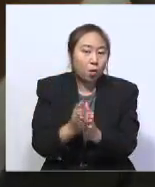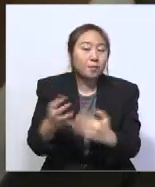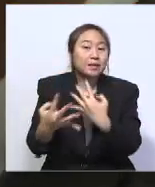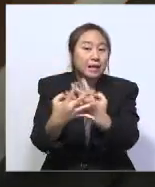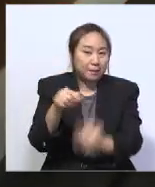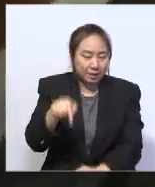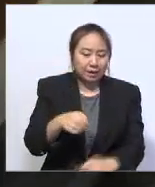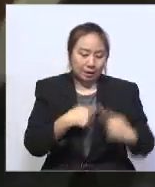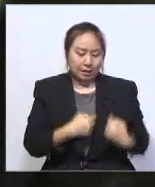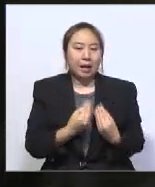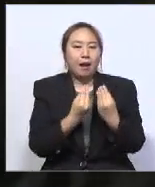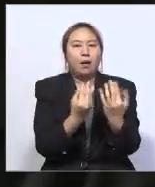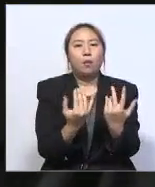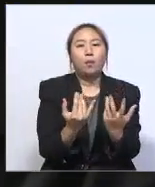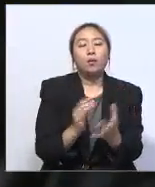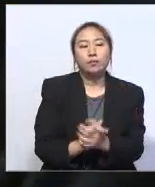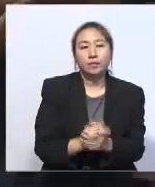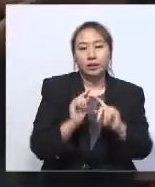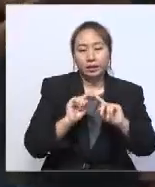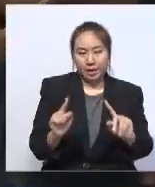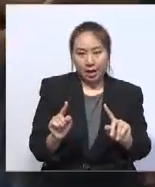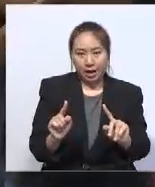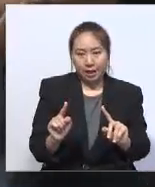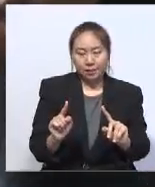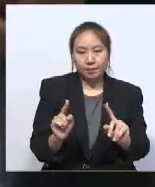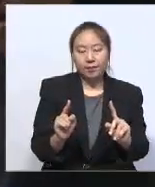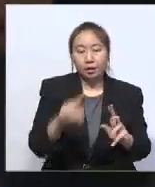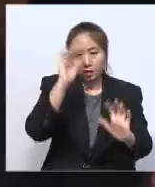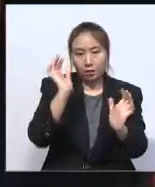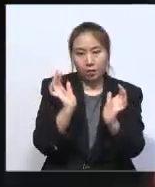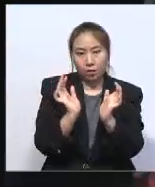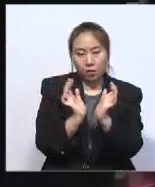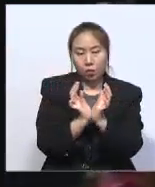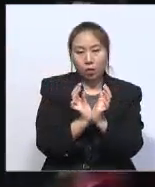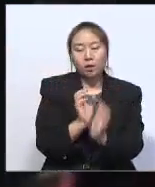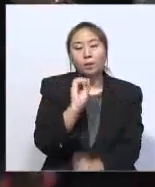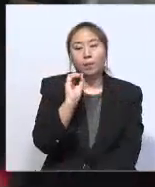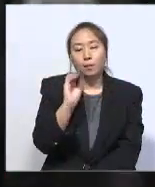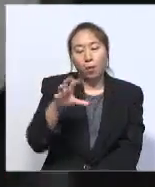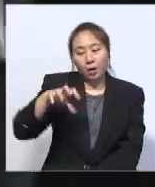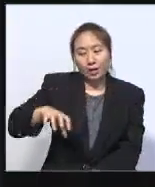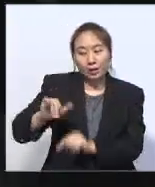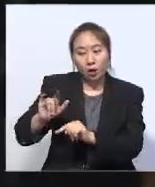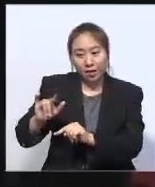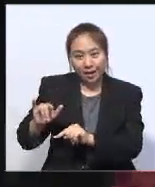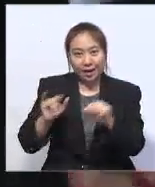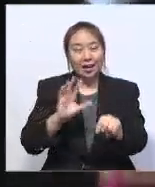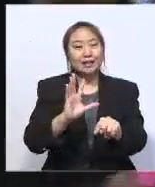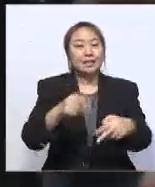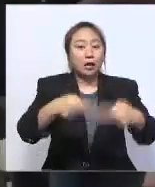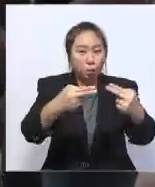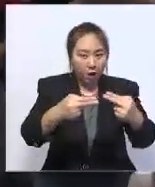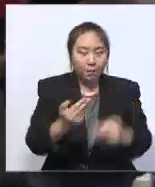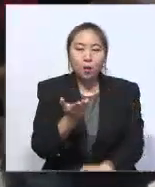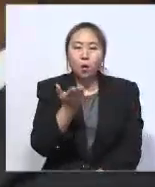กคุมตัวมารอให้กำลังใจอยู่ด้วยนะคะแต่ในเวลาต่อมาก็ได้รับแจ้งค่ะว่าพนักงานสอบสวนสน.พญาไทและสน.ชนะสงคราม